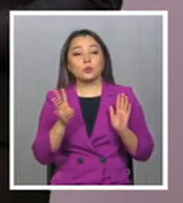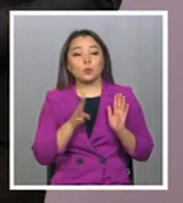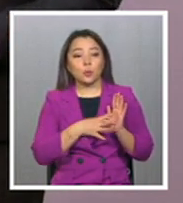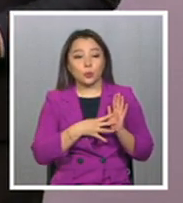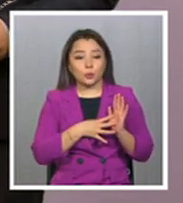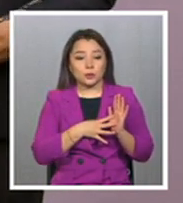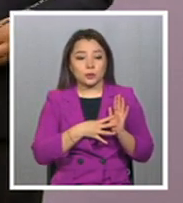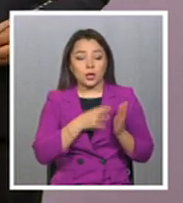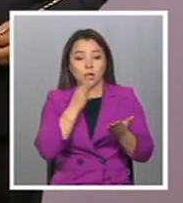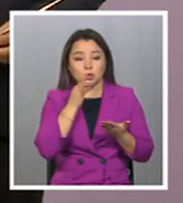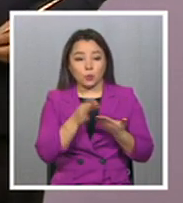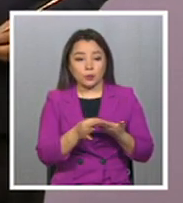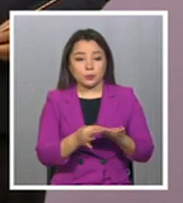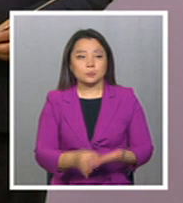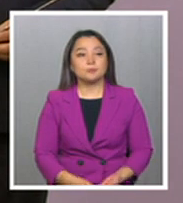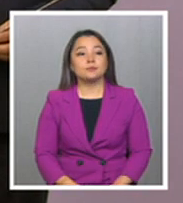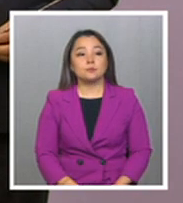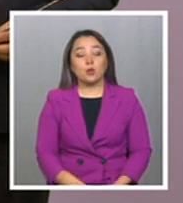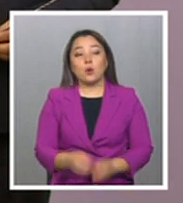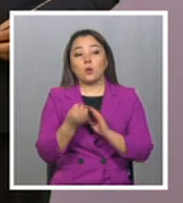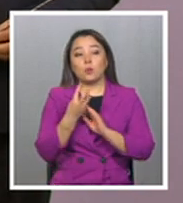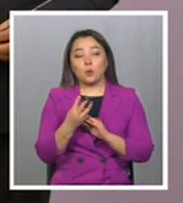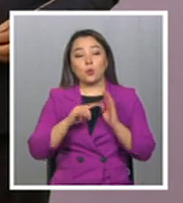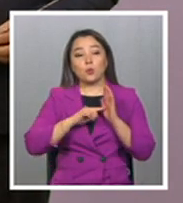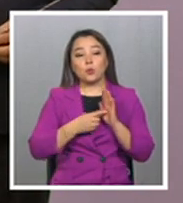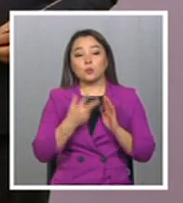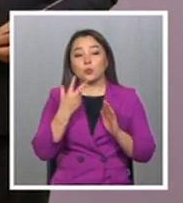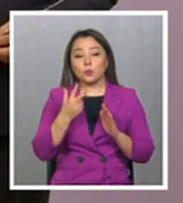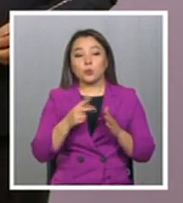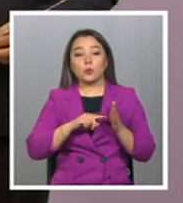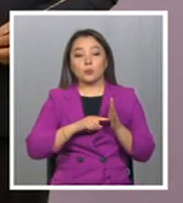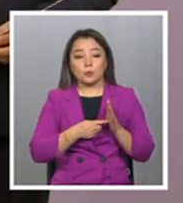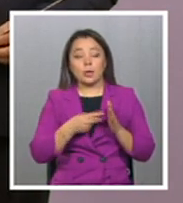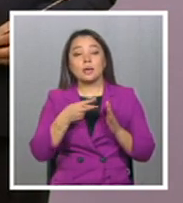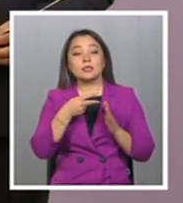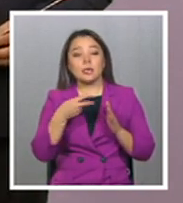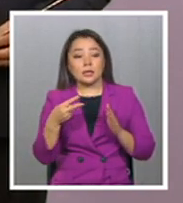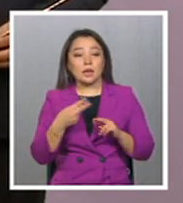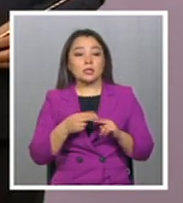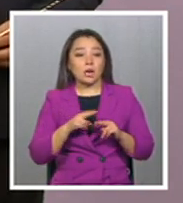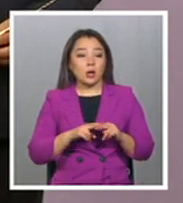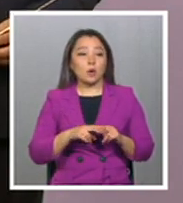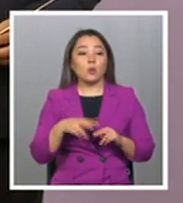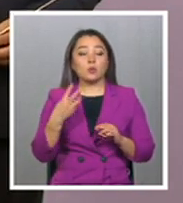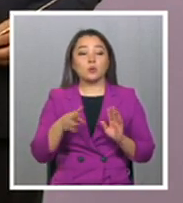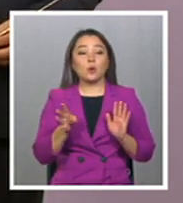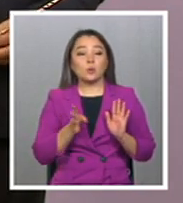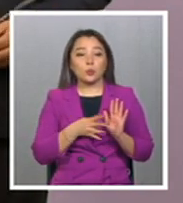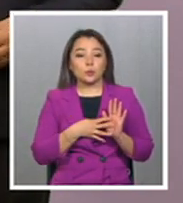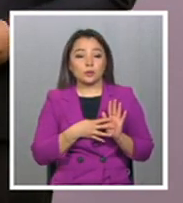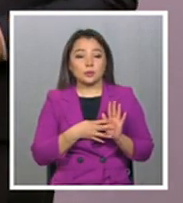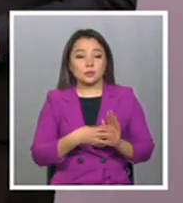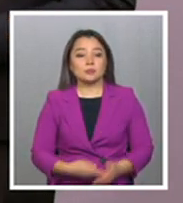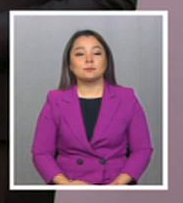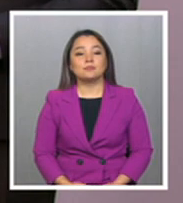ондықтардың астына жазамыз. 13 пен 3-тің көбейтіндісі 39-ға